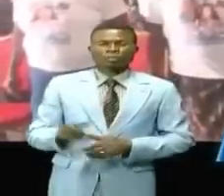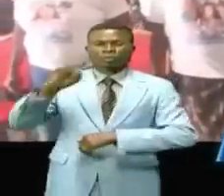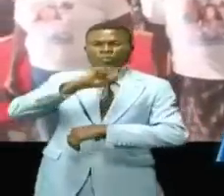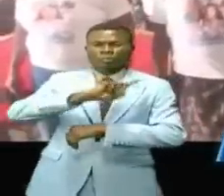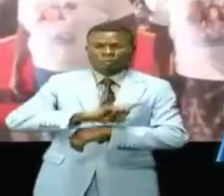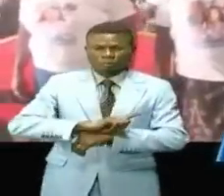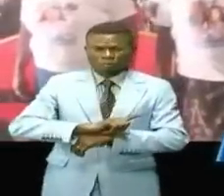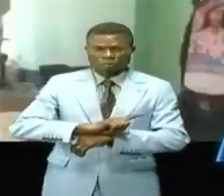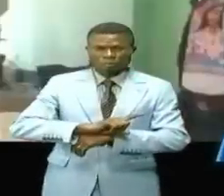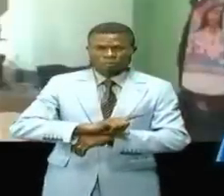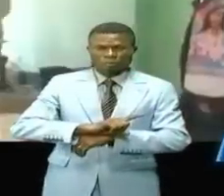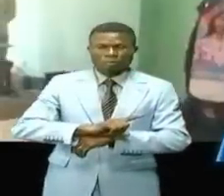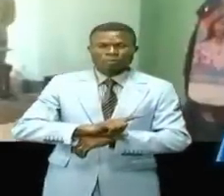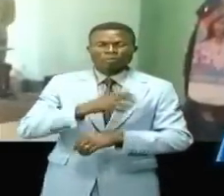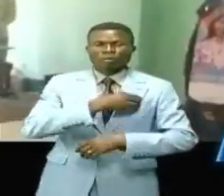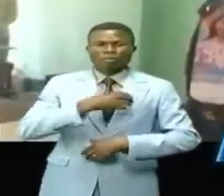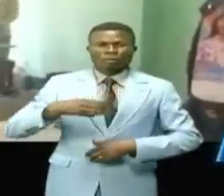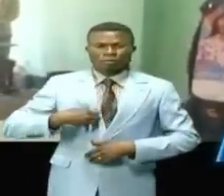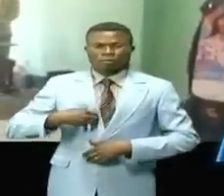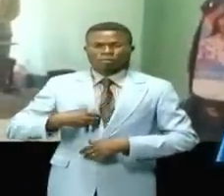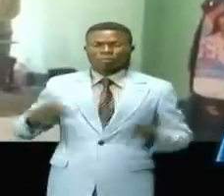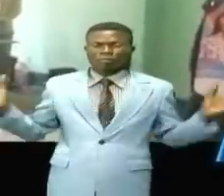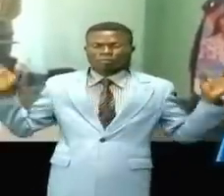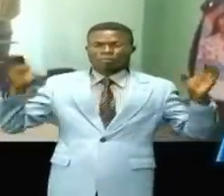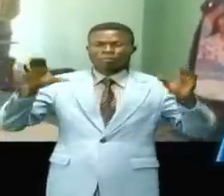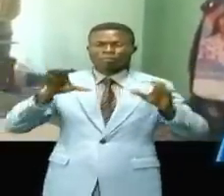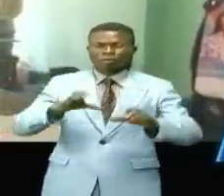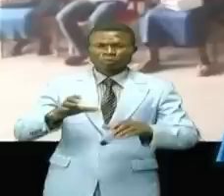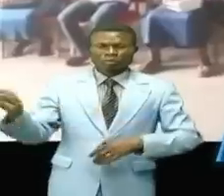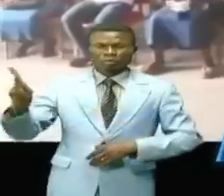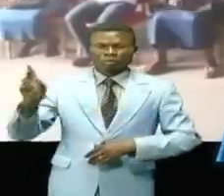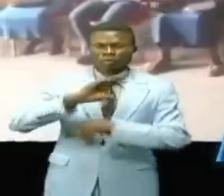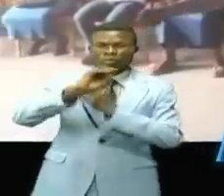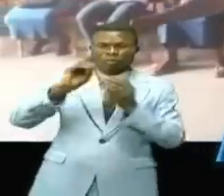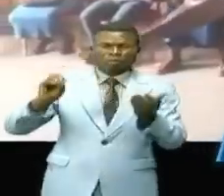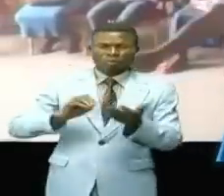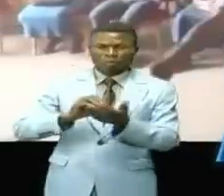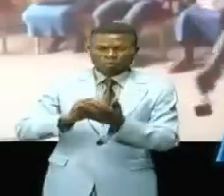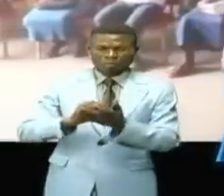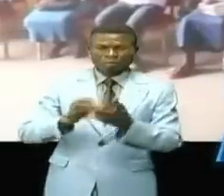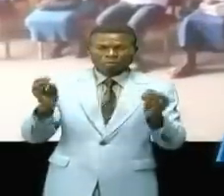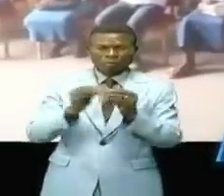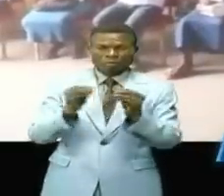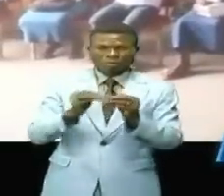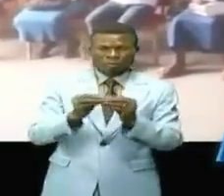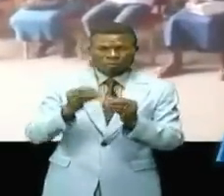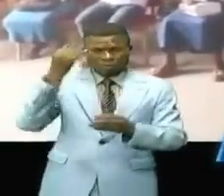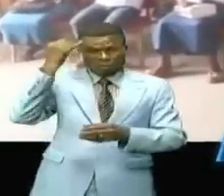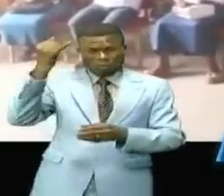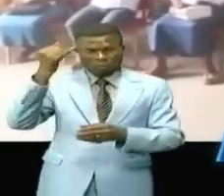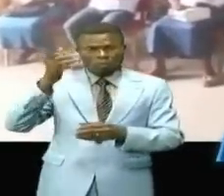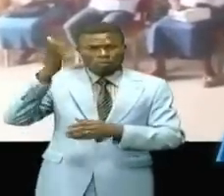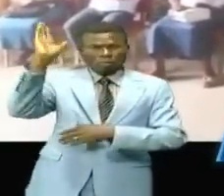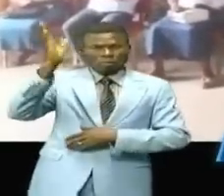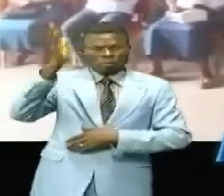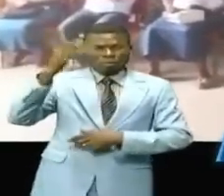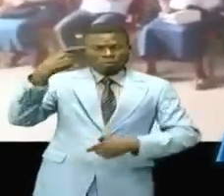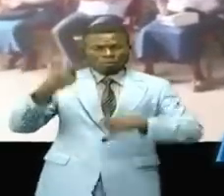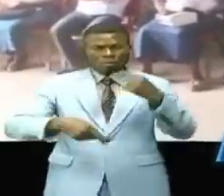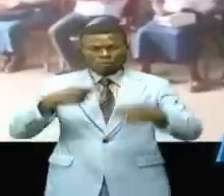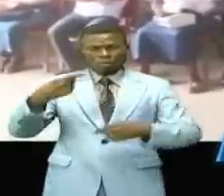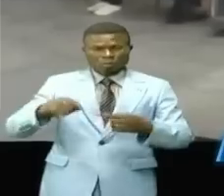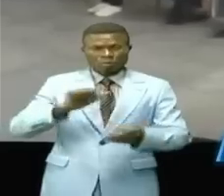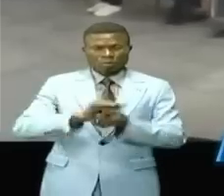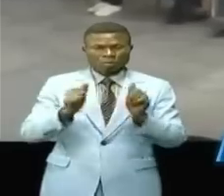journée colorée par des femmes venues de tous les coins du Kassai oriental, réunies dans le cadre de la conférence débat sur